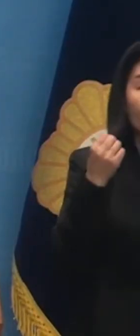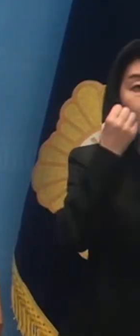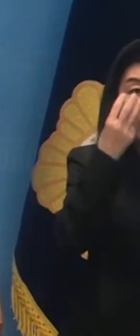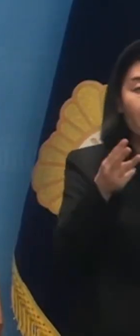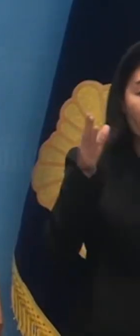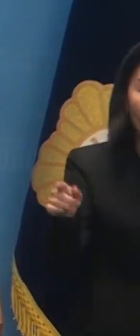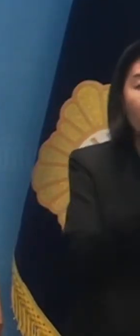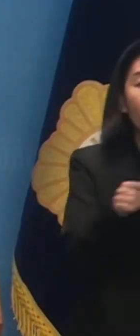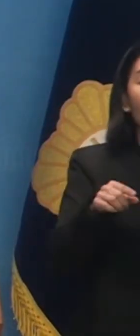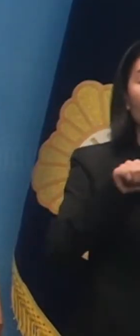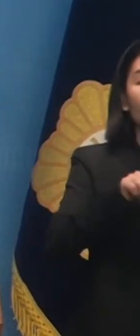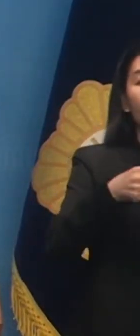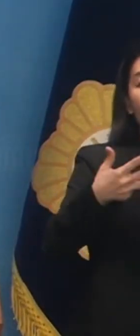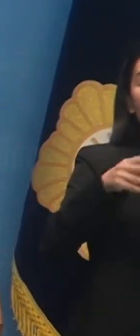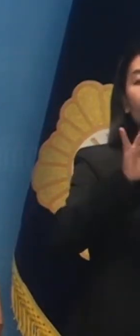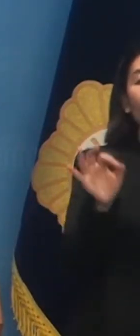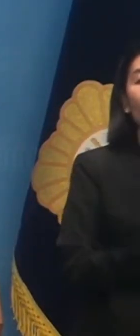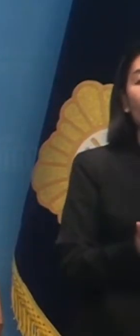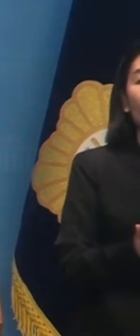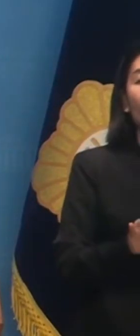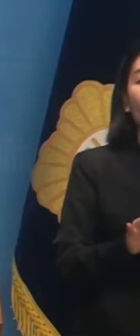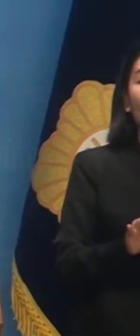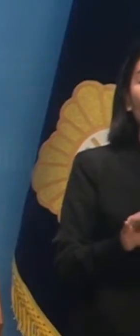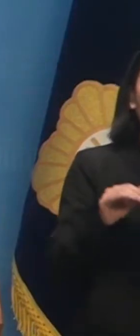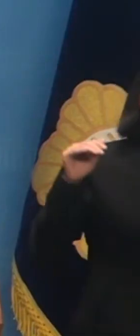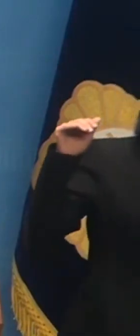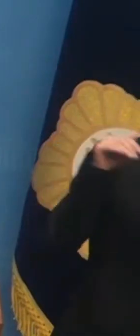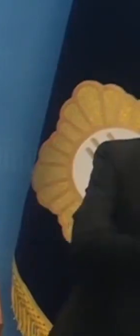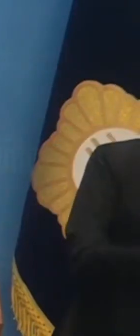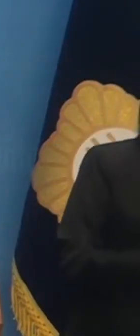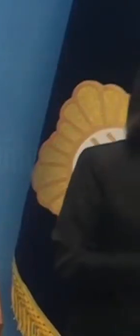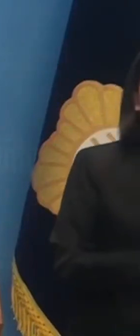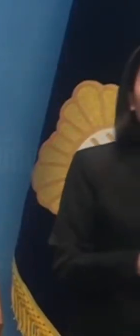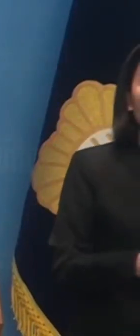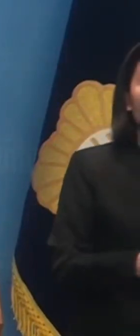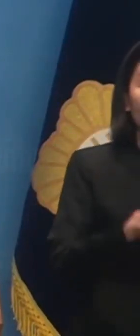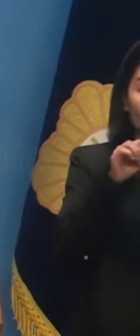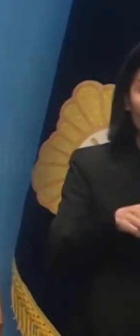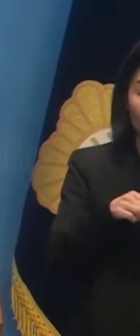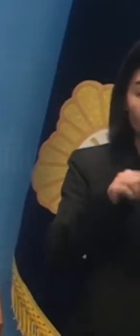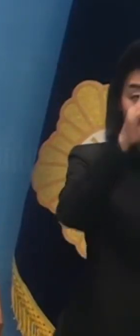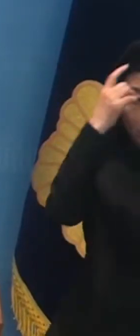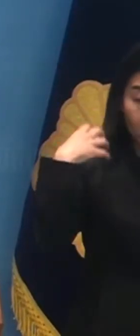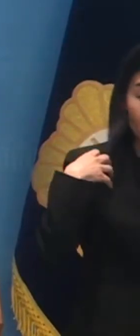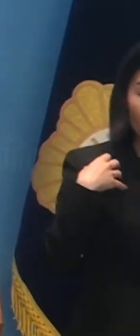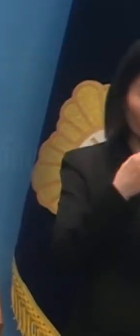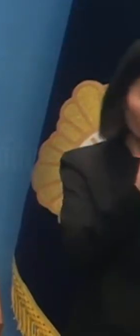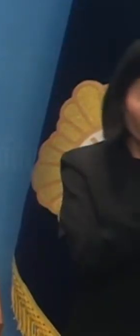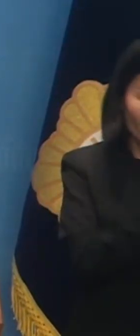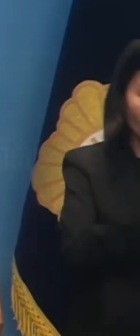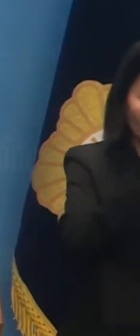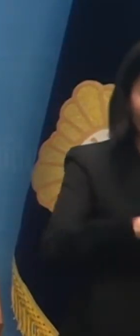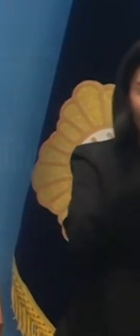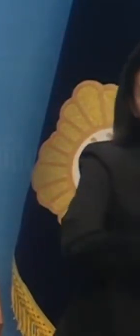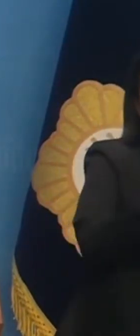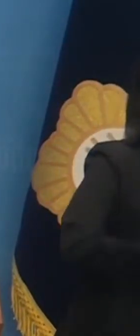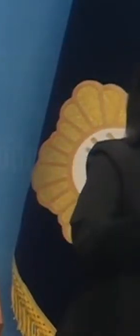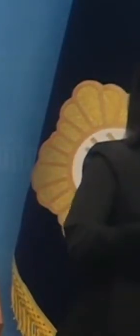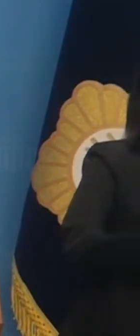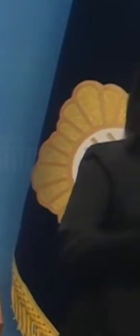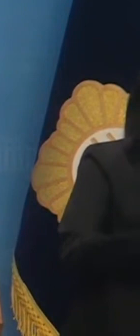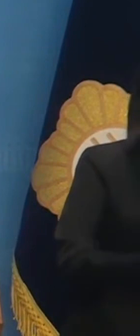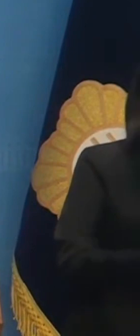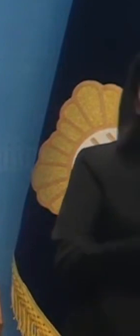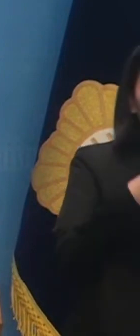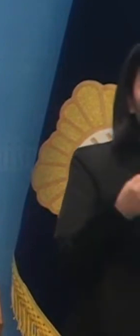났습니다. 윤석열 정부의 초부자 감세는 지난 두 해 동안 86조 원의 역대급 세수